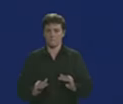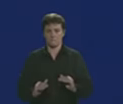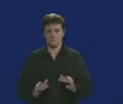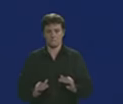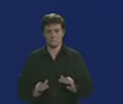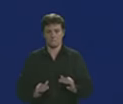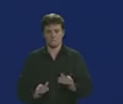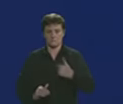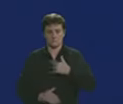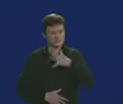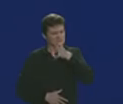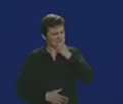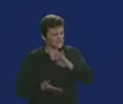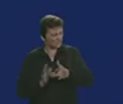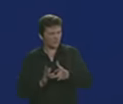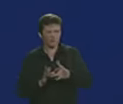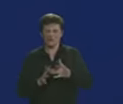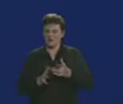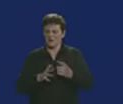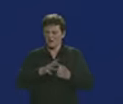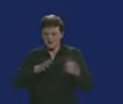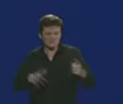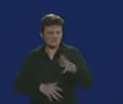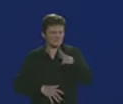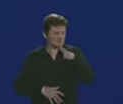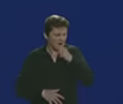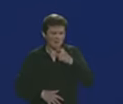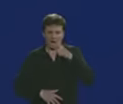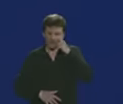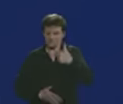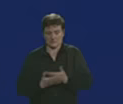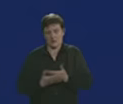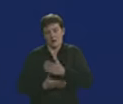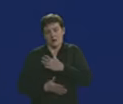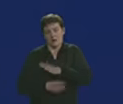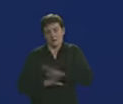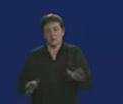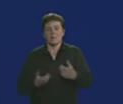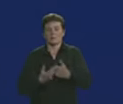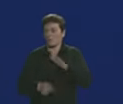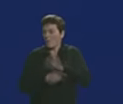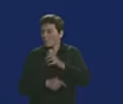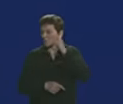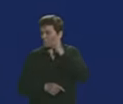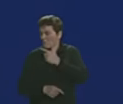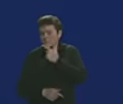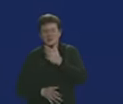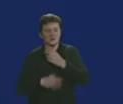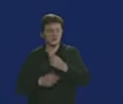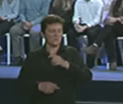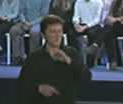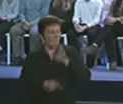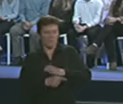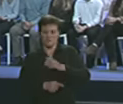Je déteste tous les sentiments d'exclusion, de haine et de racisme. Je déteste l'homophobie. Je déteste qu'on désigne l'autre.